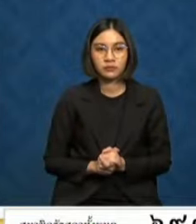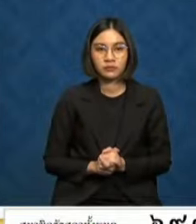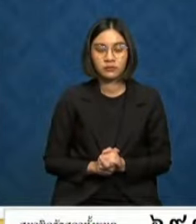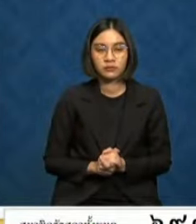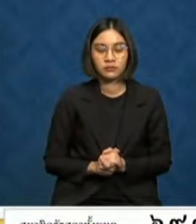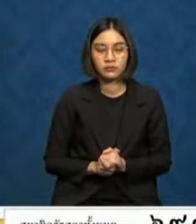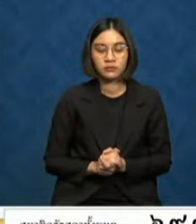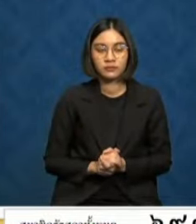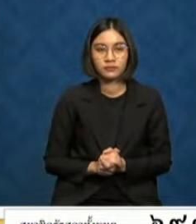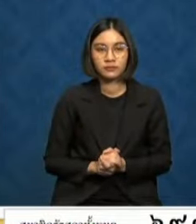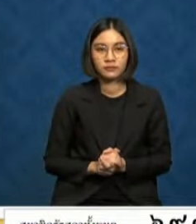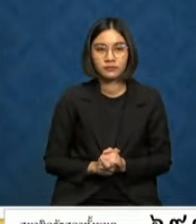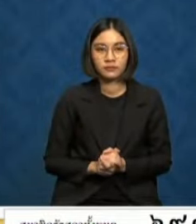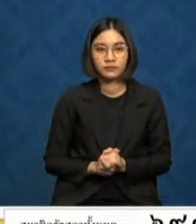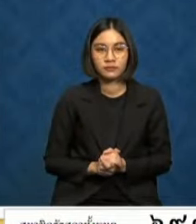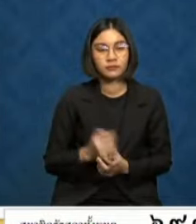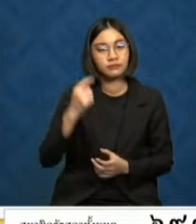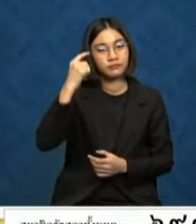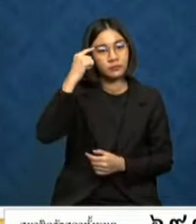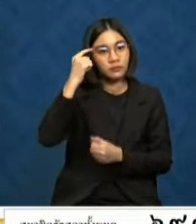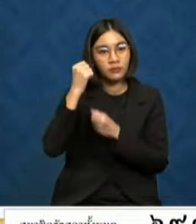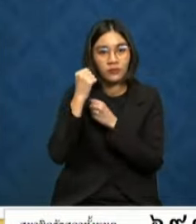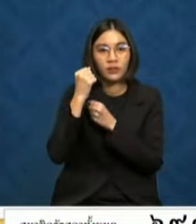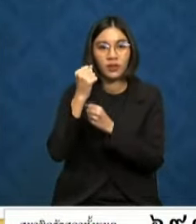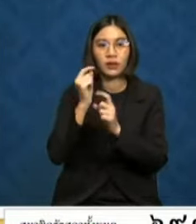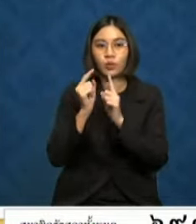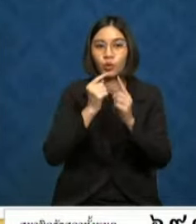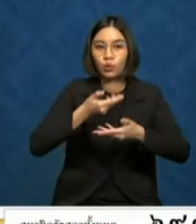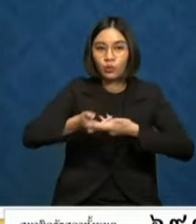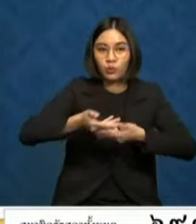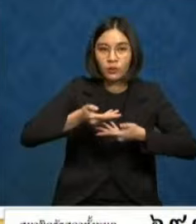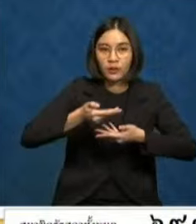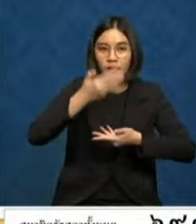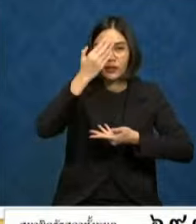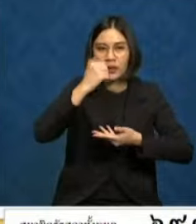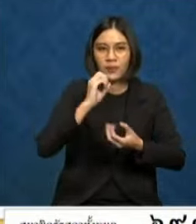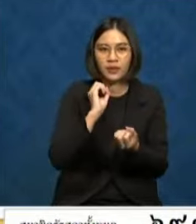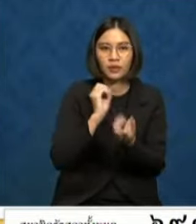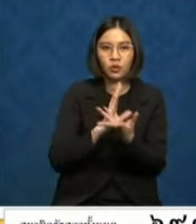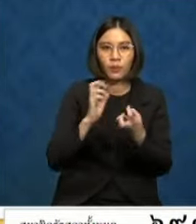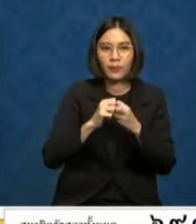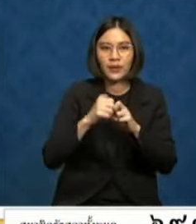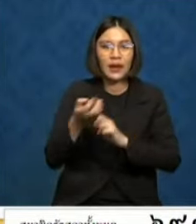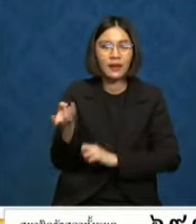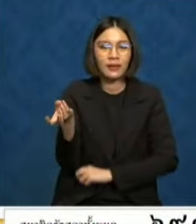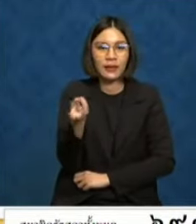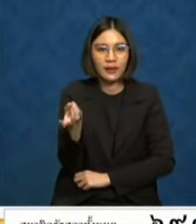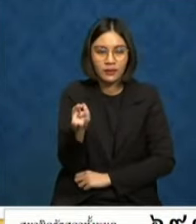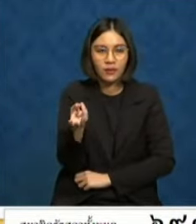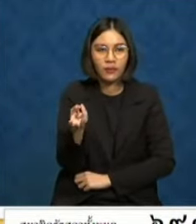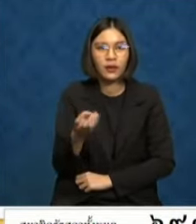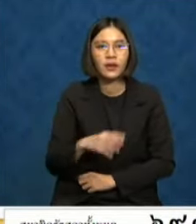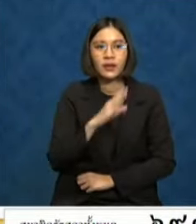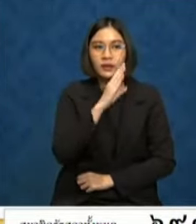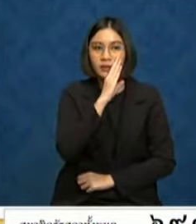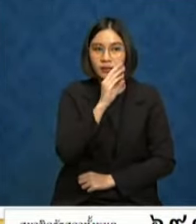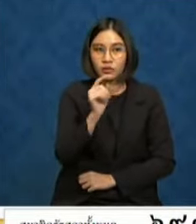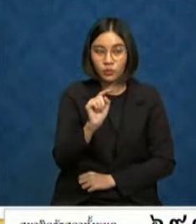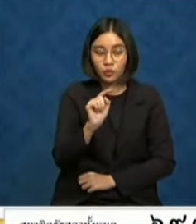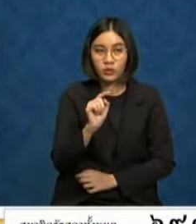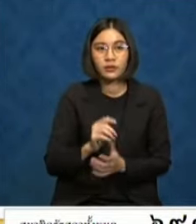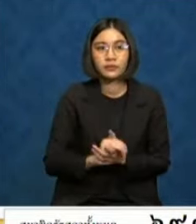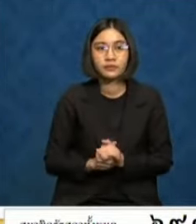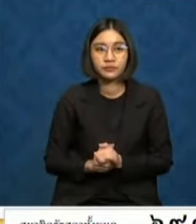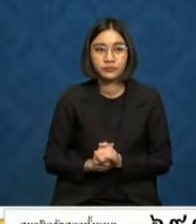จะพยายามเจรจาเพื่อให้เกิดผลกระทบน้อยที่สุดและเมื่อเหตุการณ์